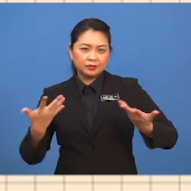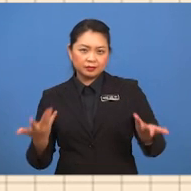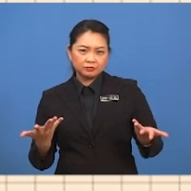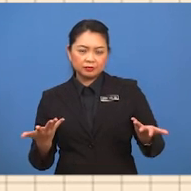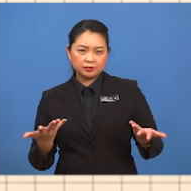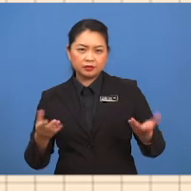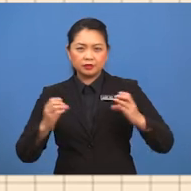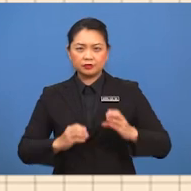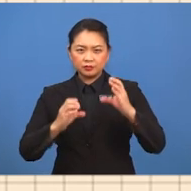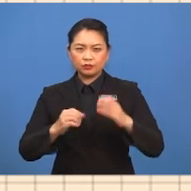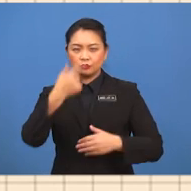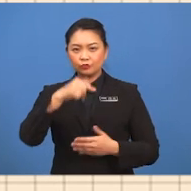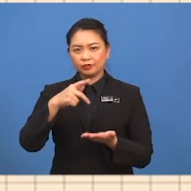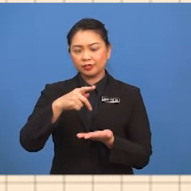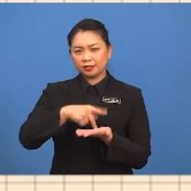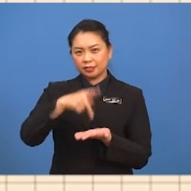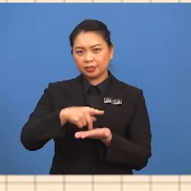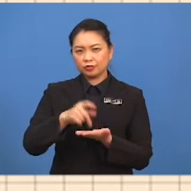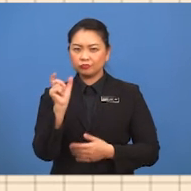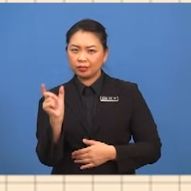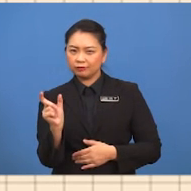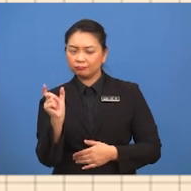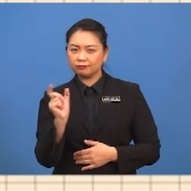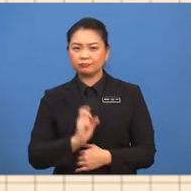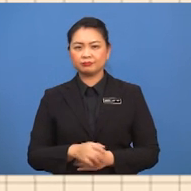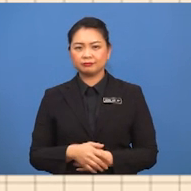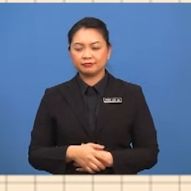Bagaimanakah pula cara untuk kita mengira julat?